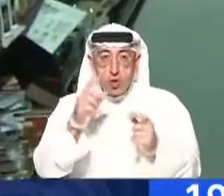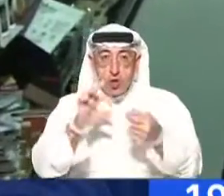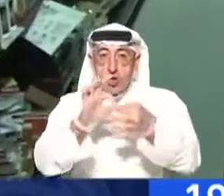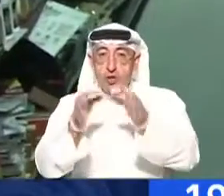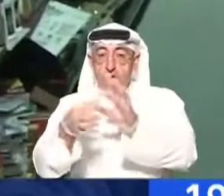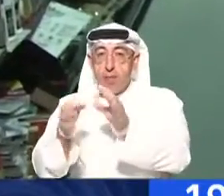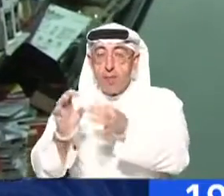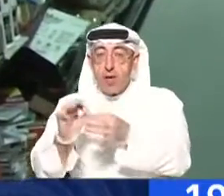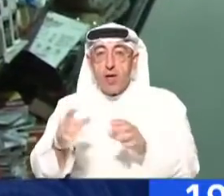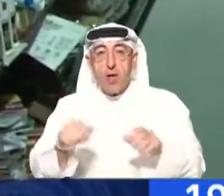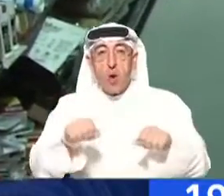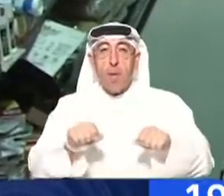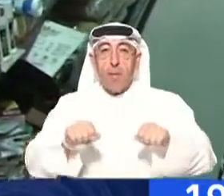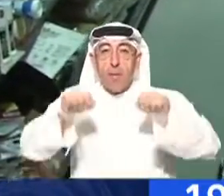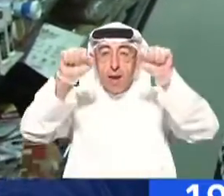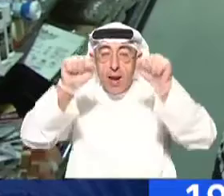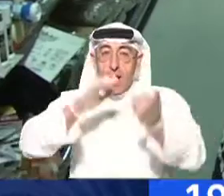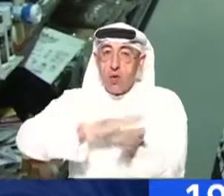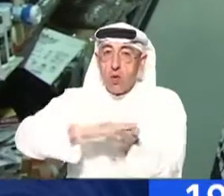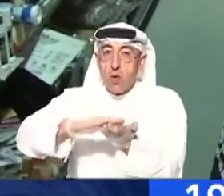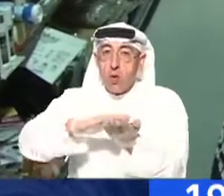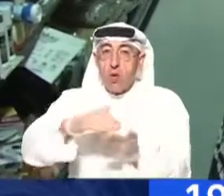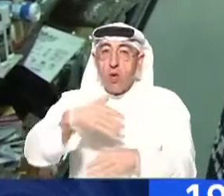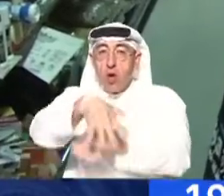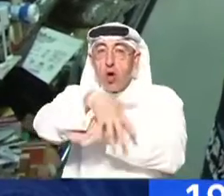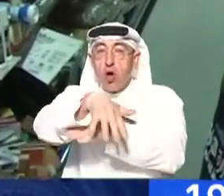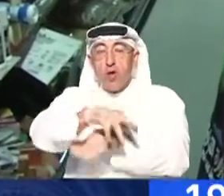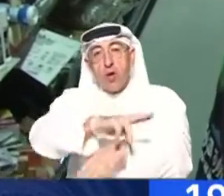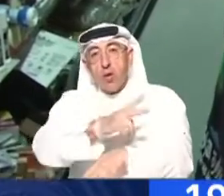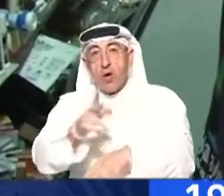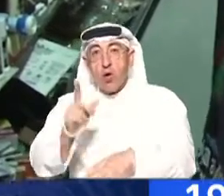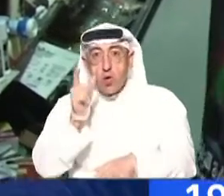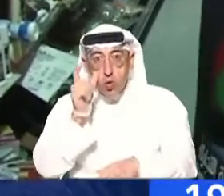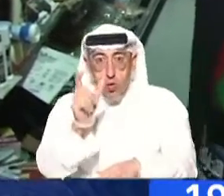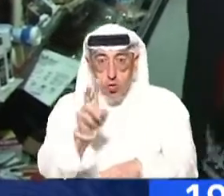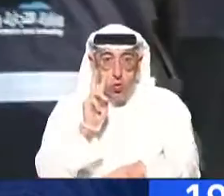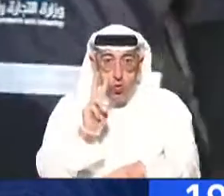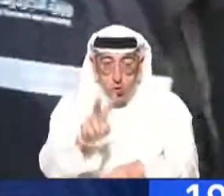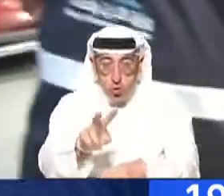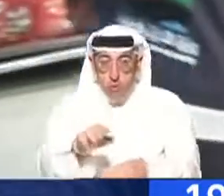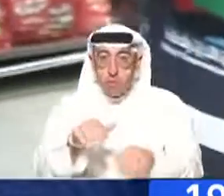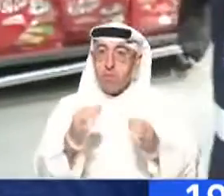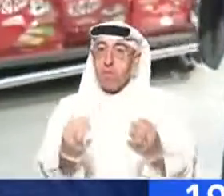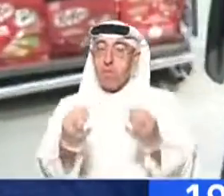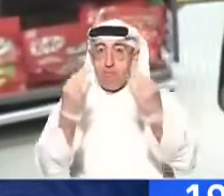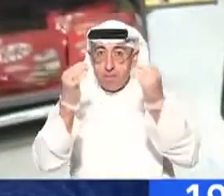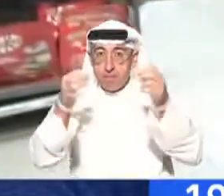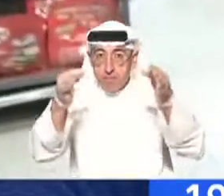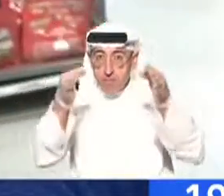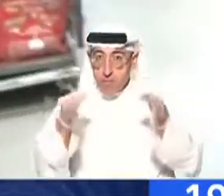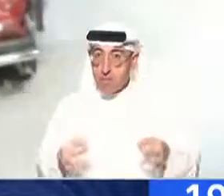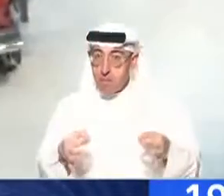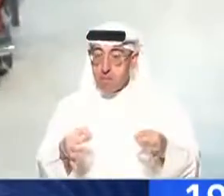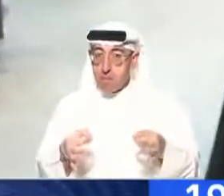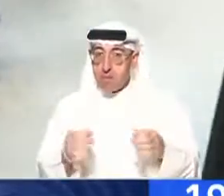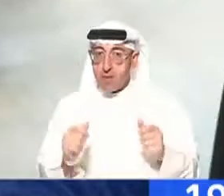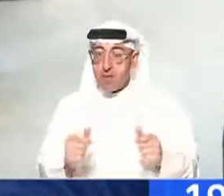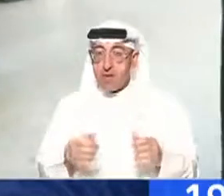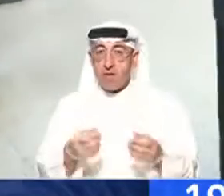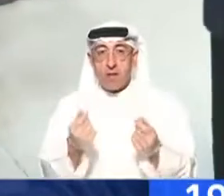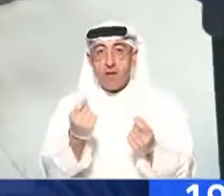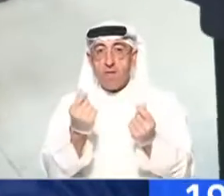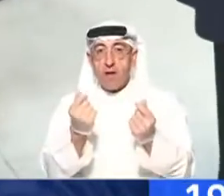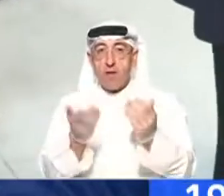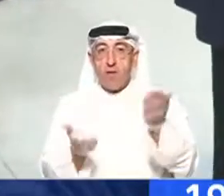تجارية وبسطات للخضروات للوقوف على مدى التزامها والمحافظة على ثبات أسعار المنتجات. كذلك